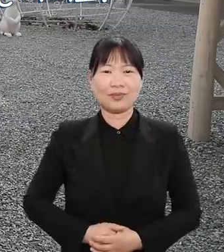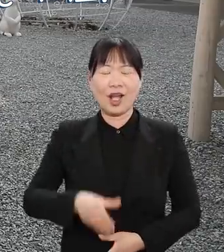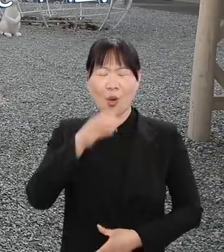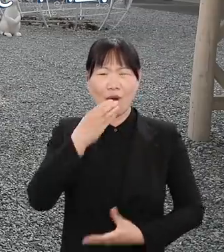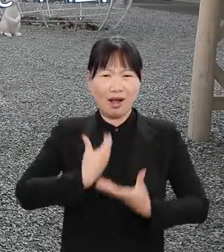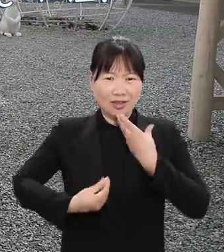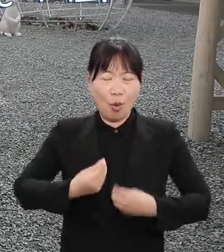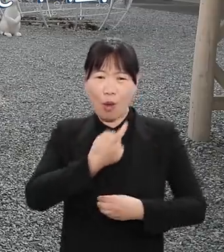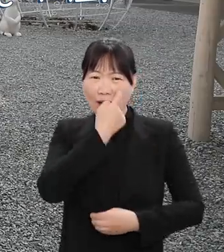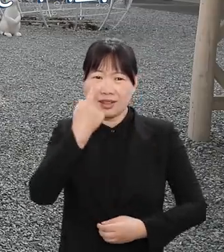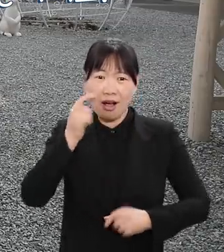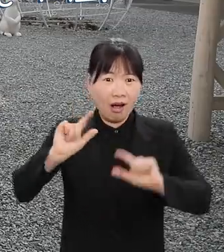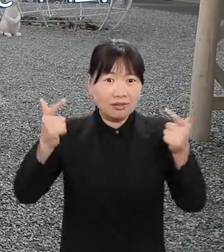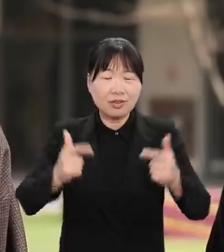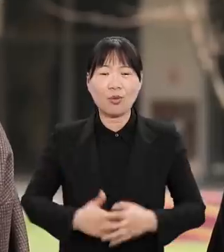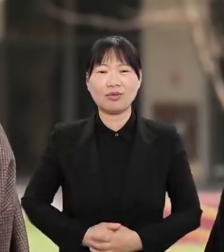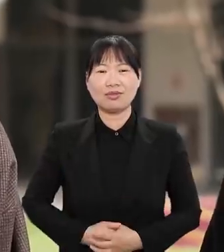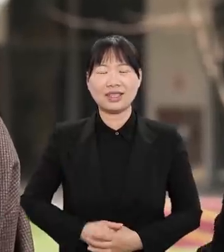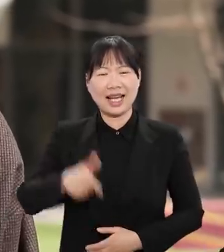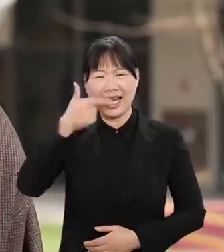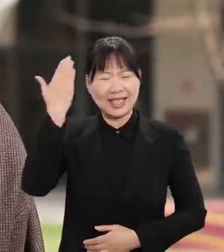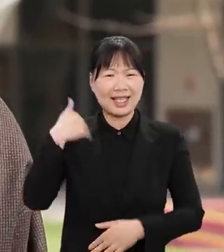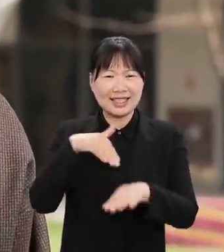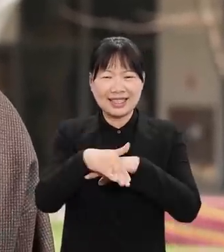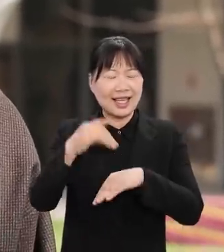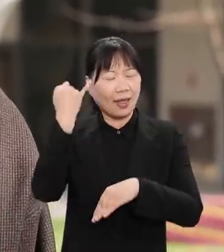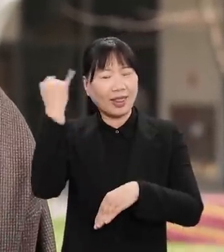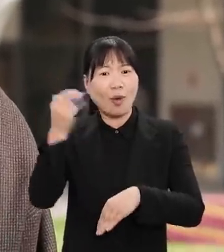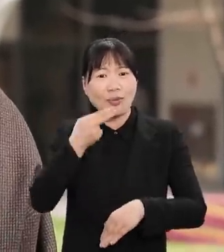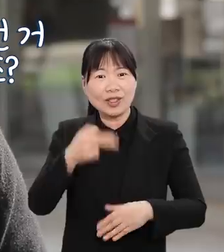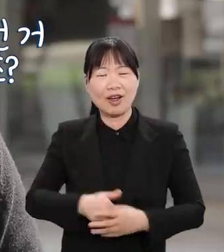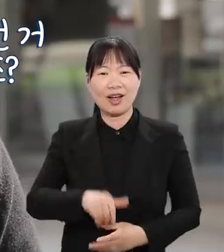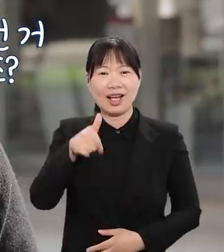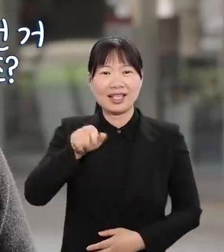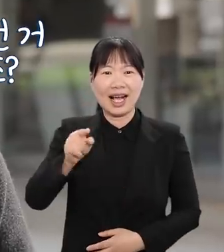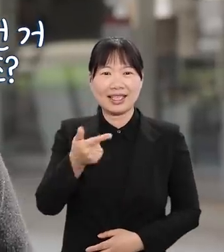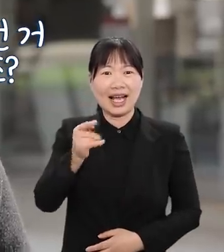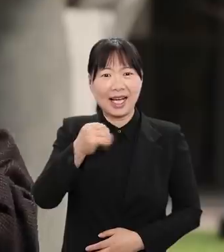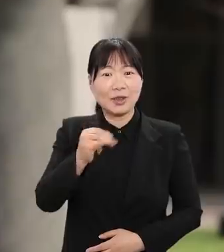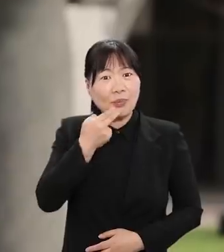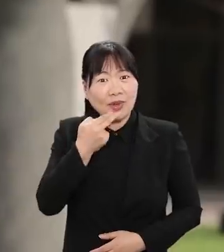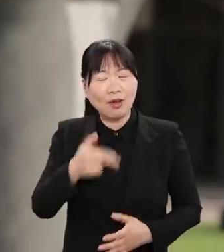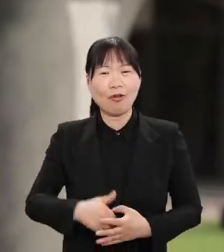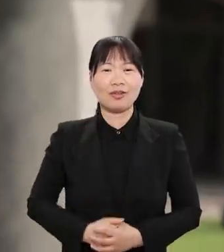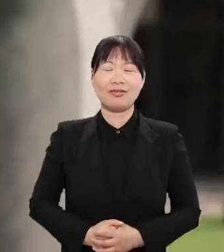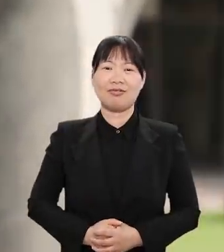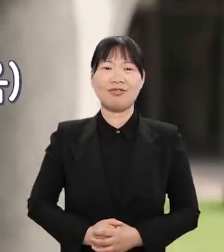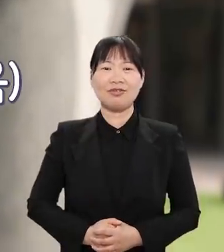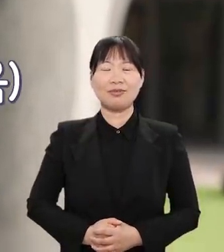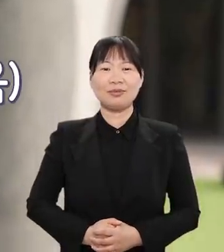뭐 마셔서 확인하고 그런 건 아니겠죠? 그런 구시대적인 발상 막 이런 거 없죠? 까나리 같은 거 안 넣겠죠?